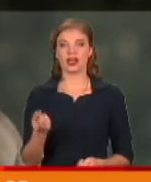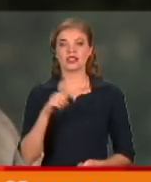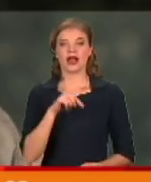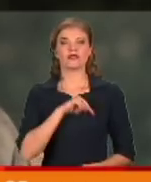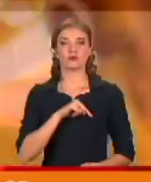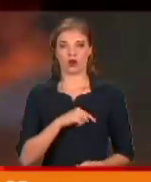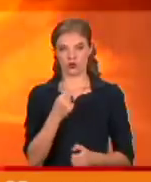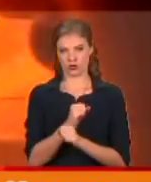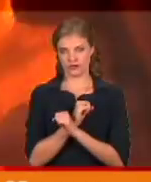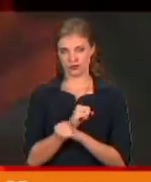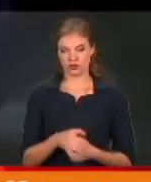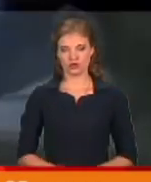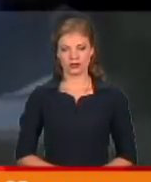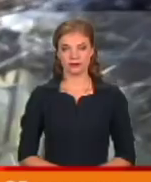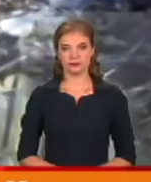морально відпочити.